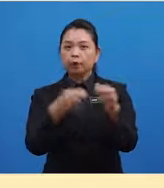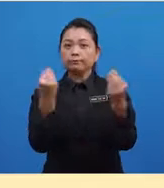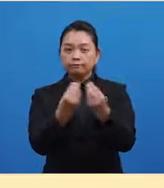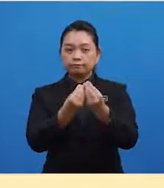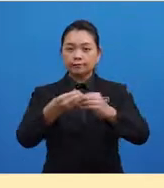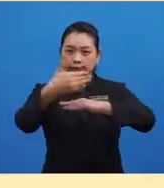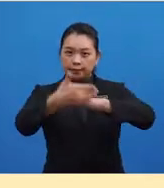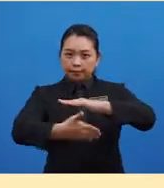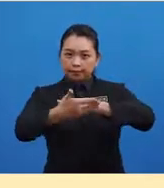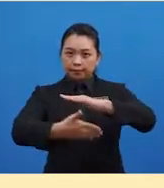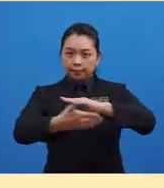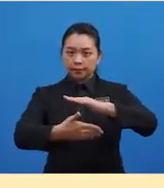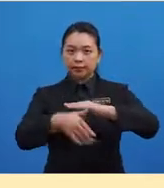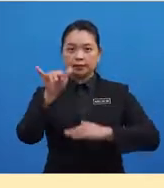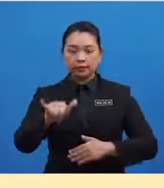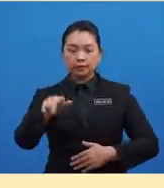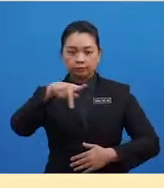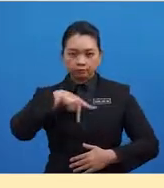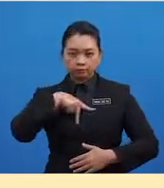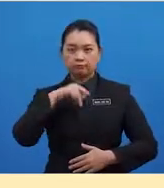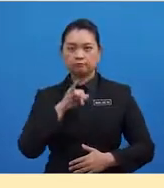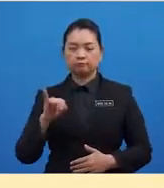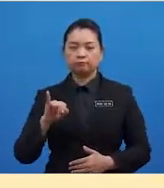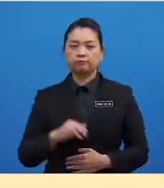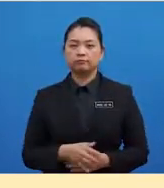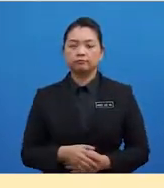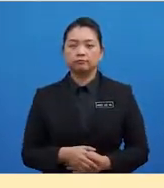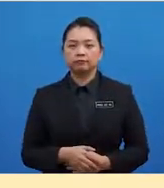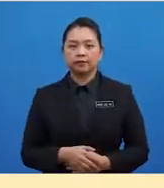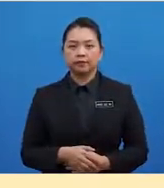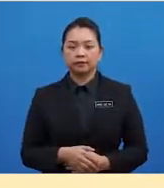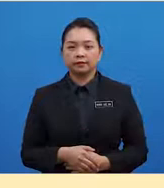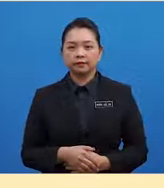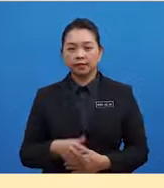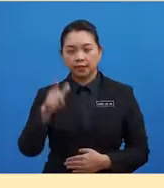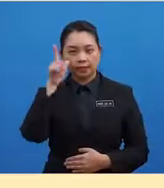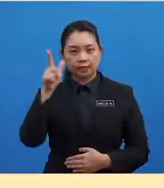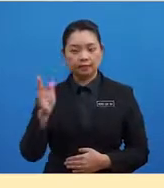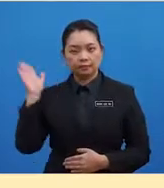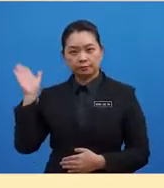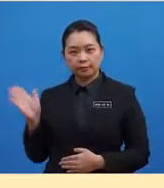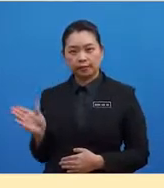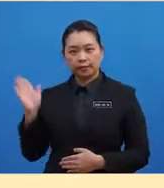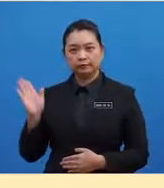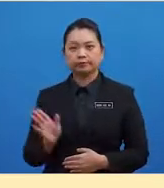yang dimilikinya. Aha, jom kita lihat bersama-sama. Sila lihat paparan di sebelah cikgu.